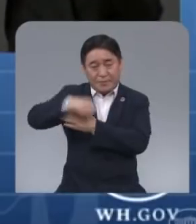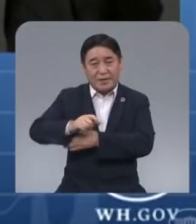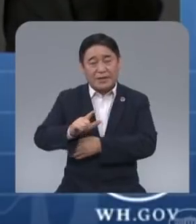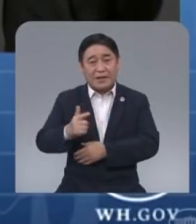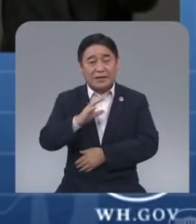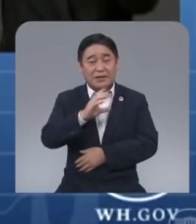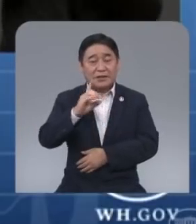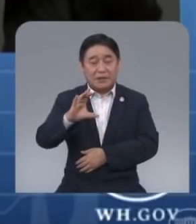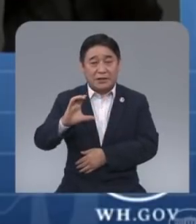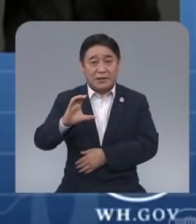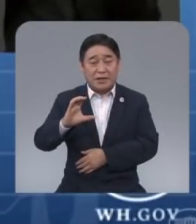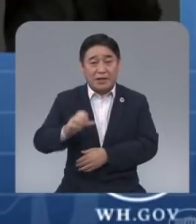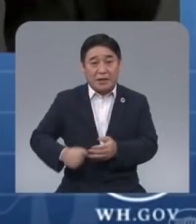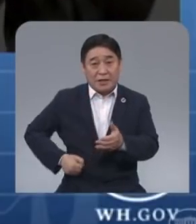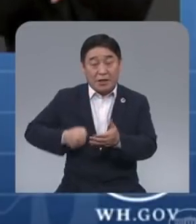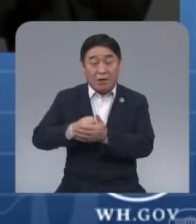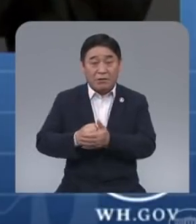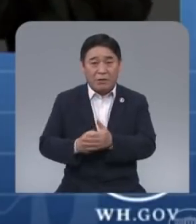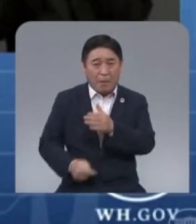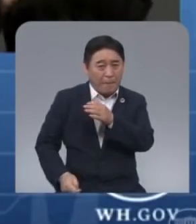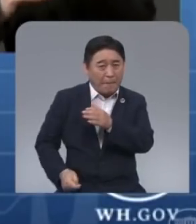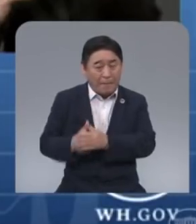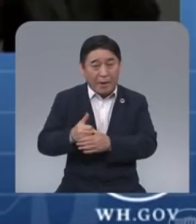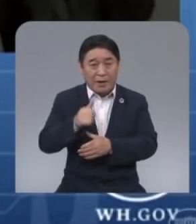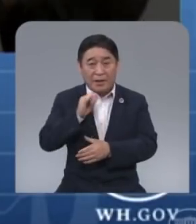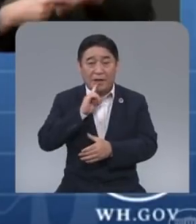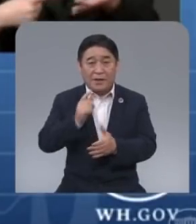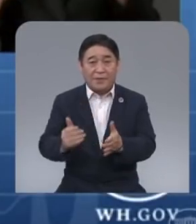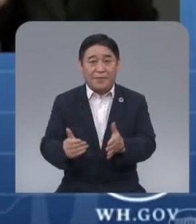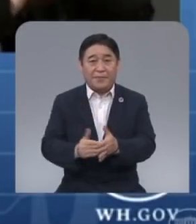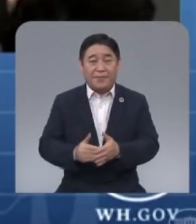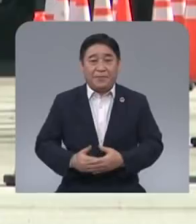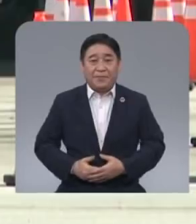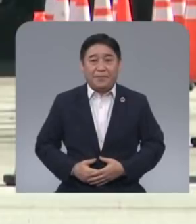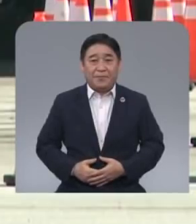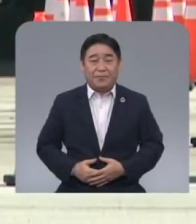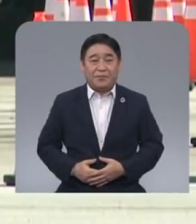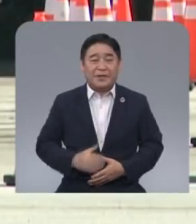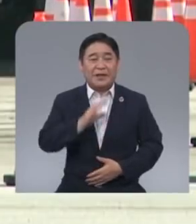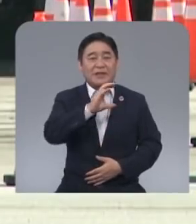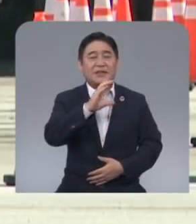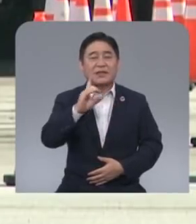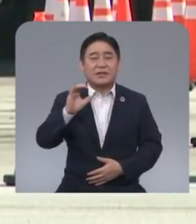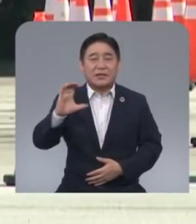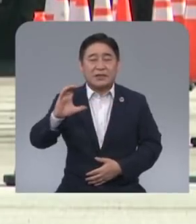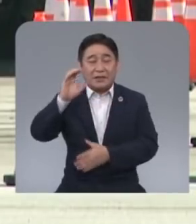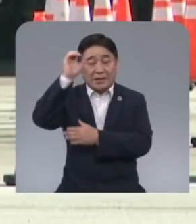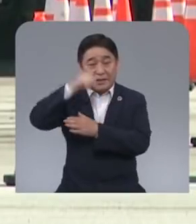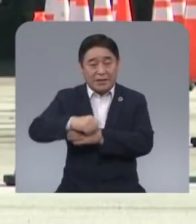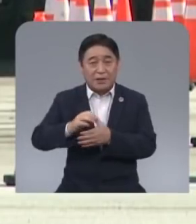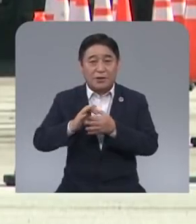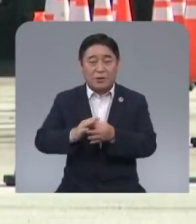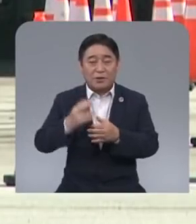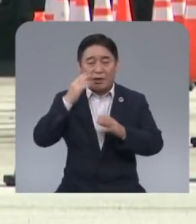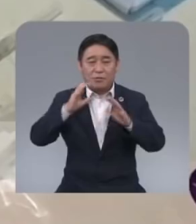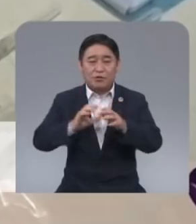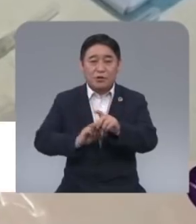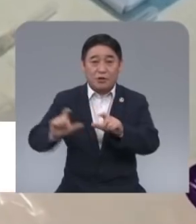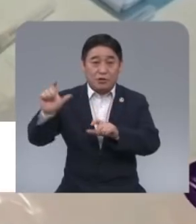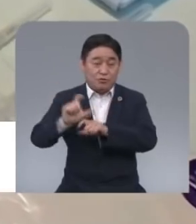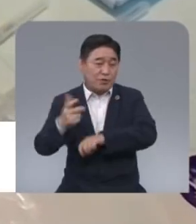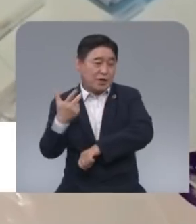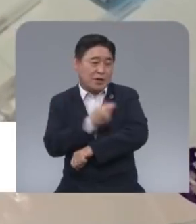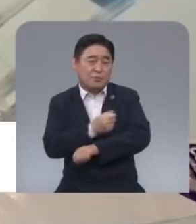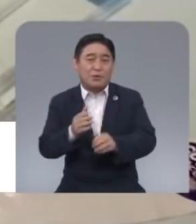이번 CDC의 결정은 매우 이례적이라고 외신들은 전하고 있습니다. CDC의 승인으로 미국에서는 곧바로 추가